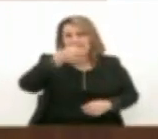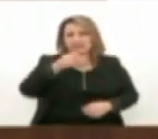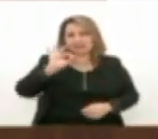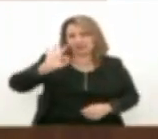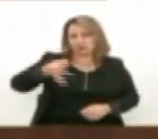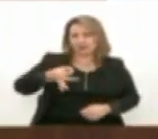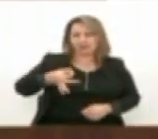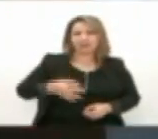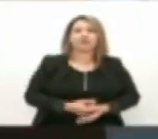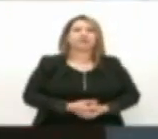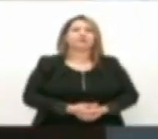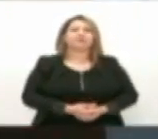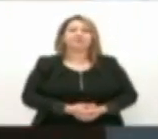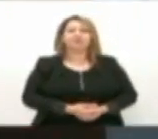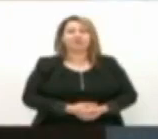بنعم.